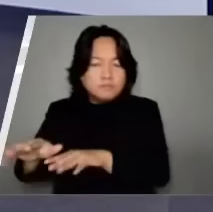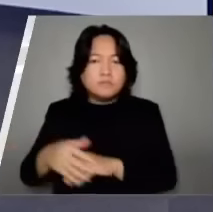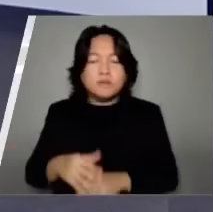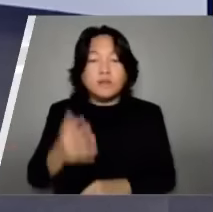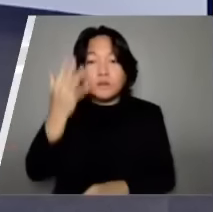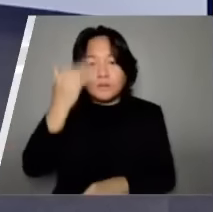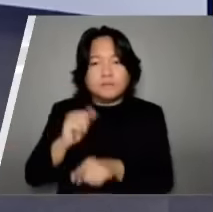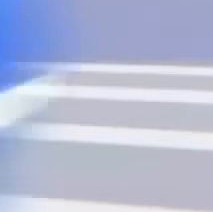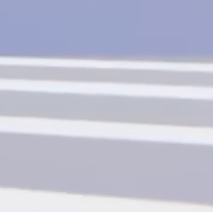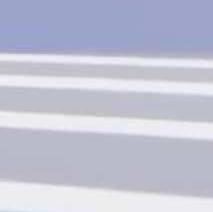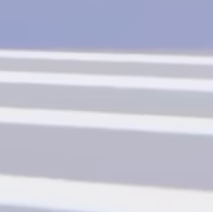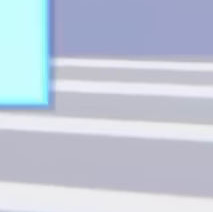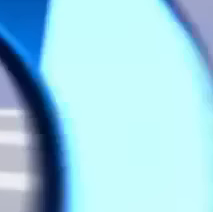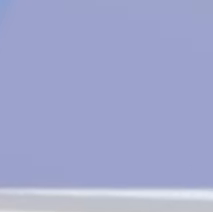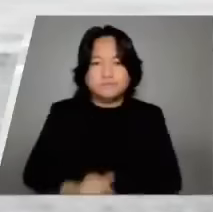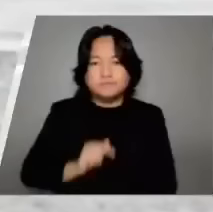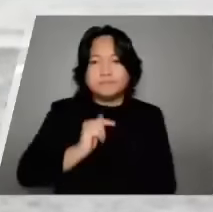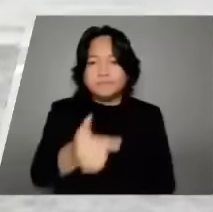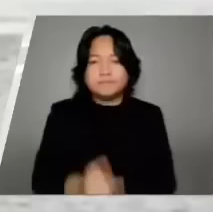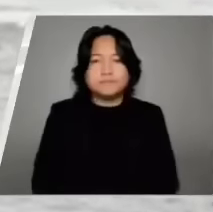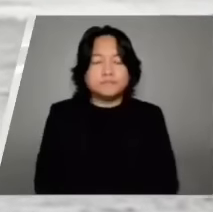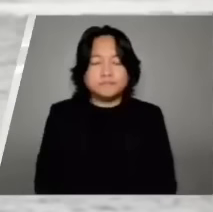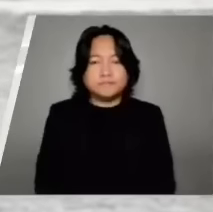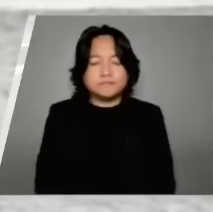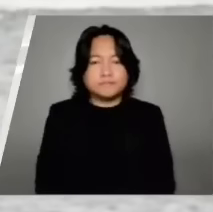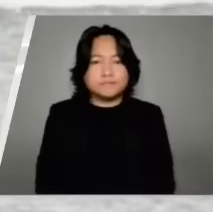Saksi si Ian Cruz.